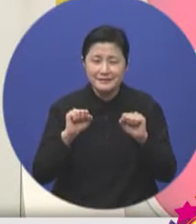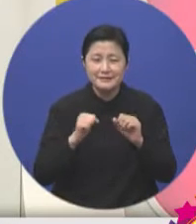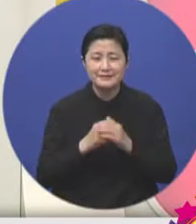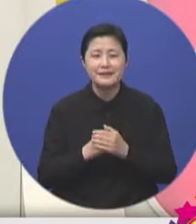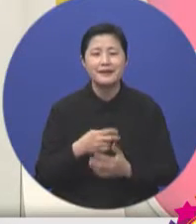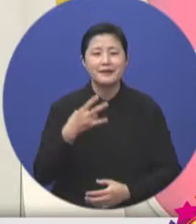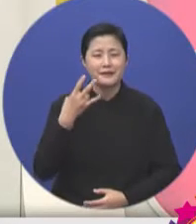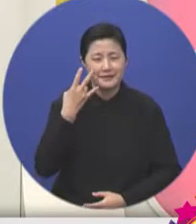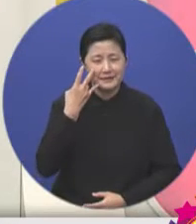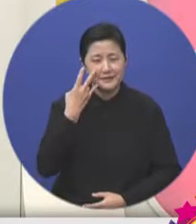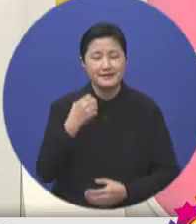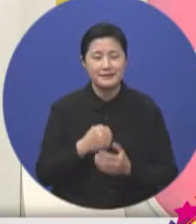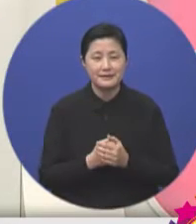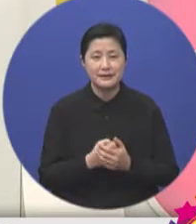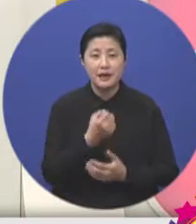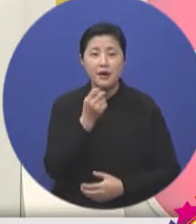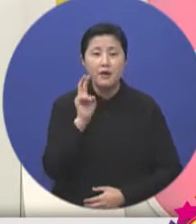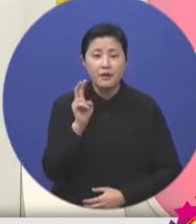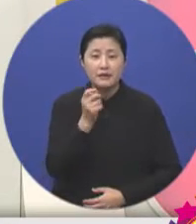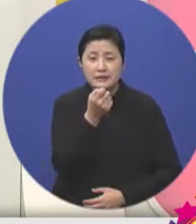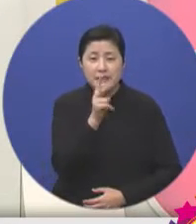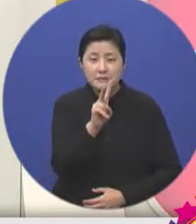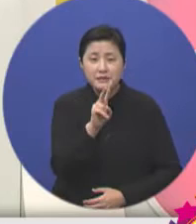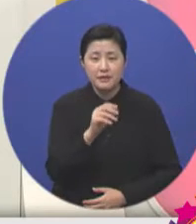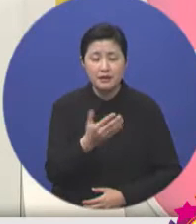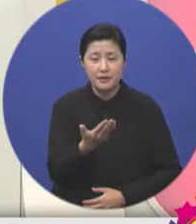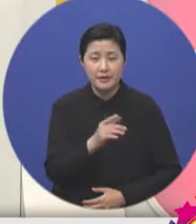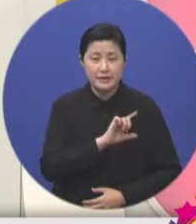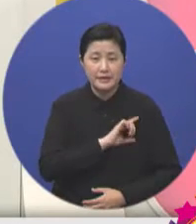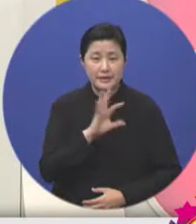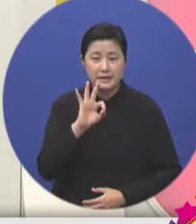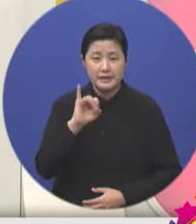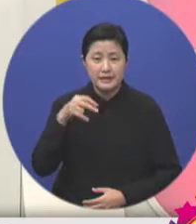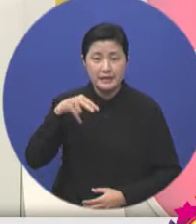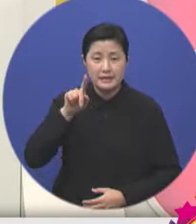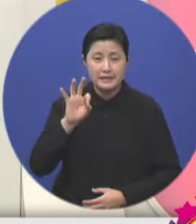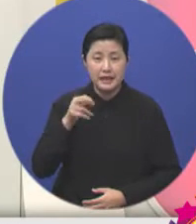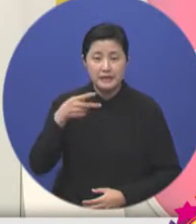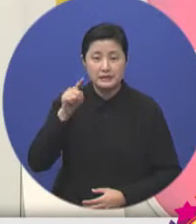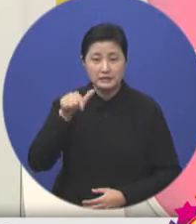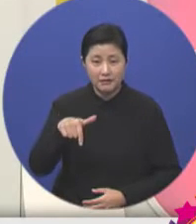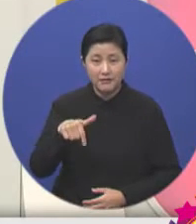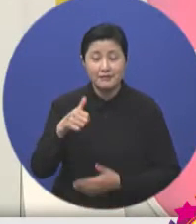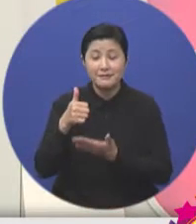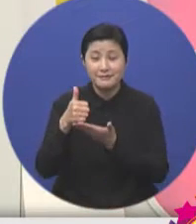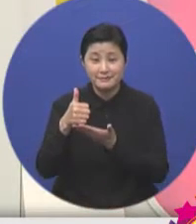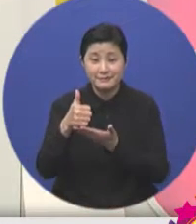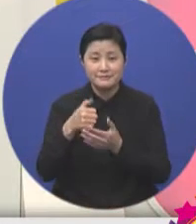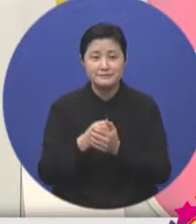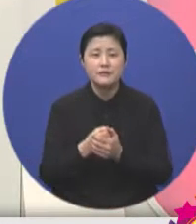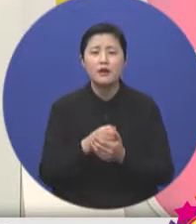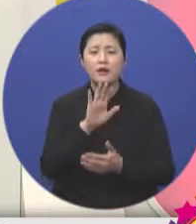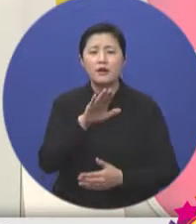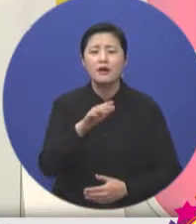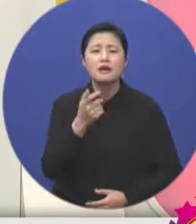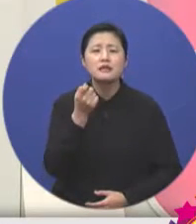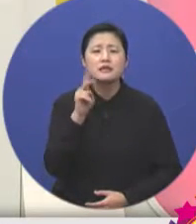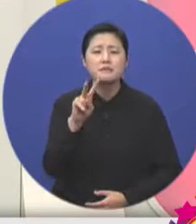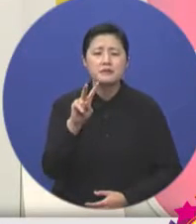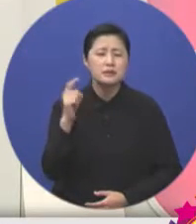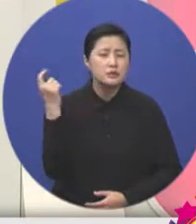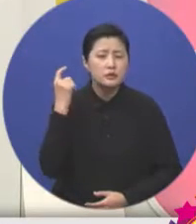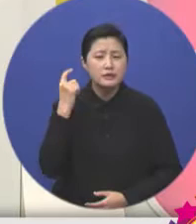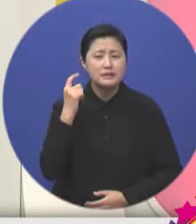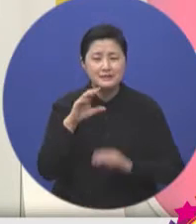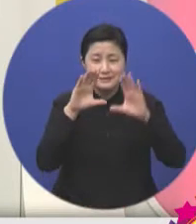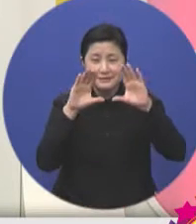반갑습니다. 네. TV. 안녕하세요. 이상덕 씨. 예, 예. 네, 네. TV 소리를 조금만